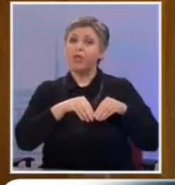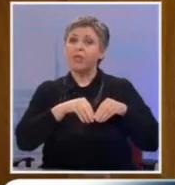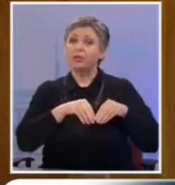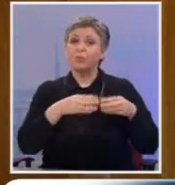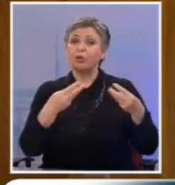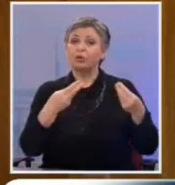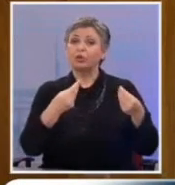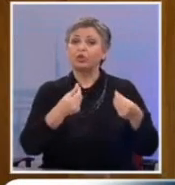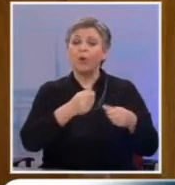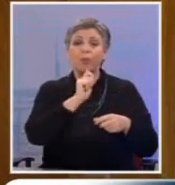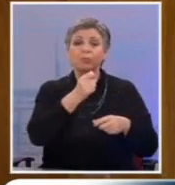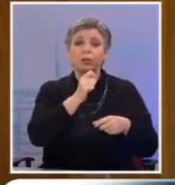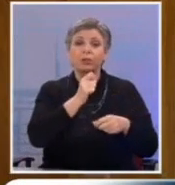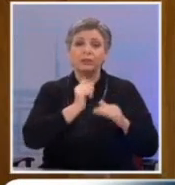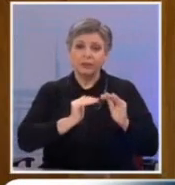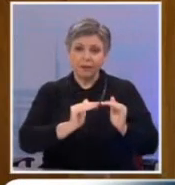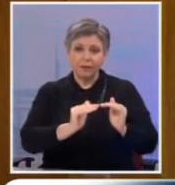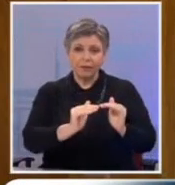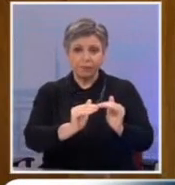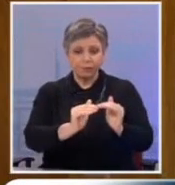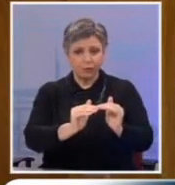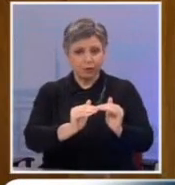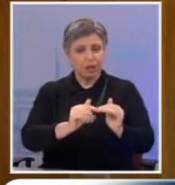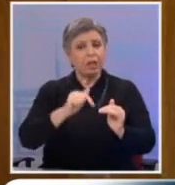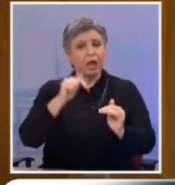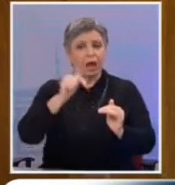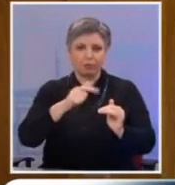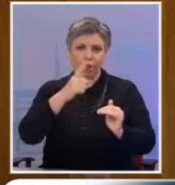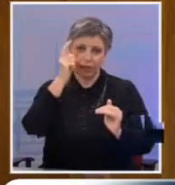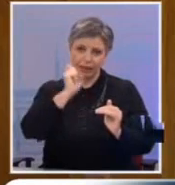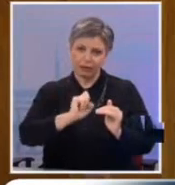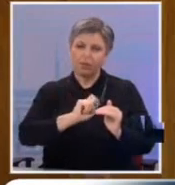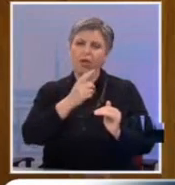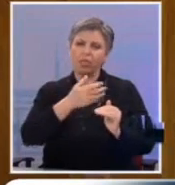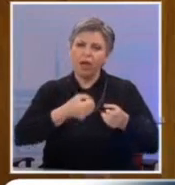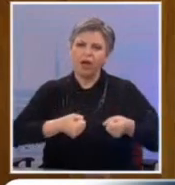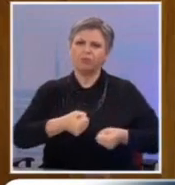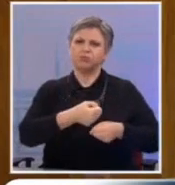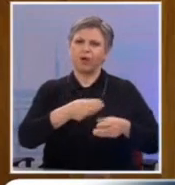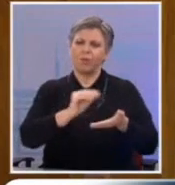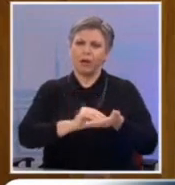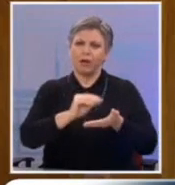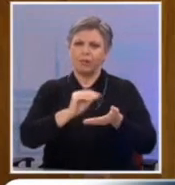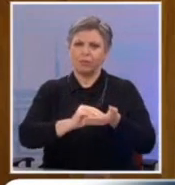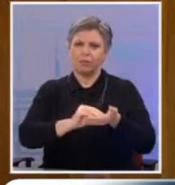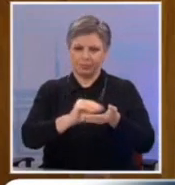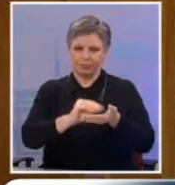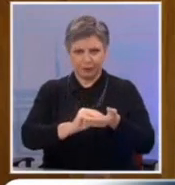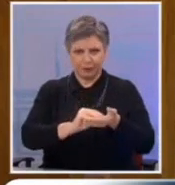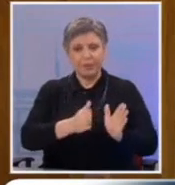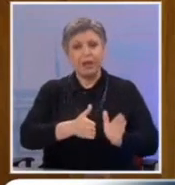πολιτική και το νέο κύκλο λιτότητας που απορρέει από αυτήν, είτε θα δημιουργήσουμε τις